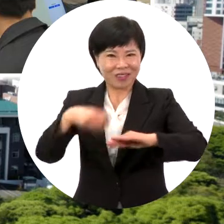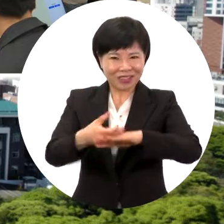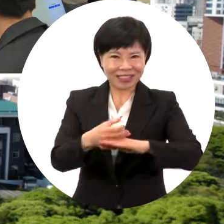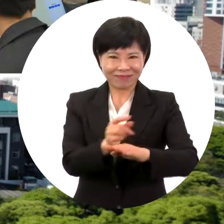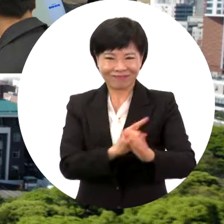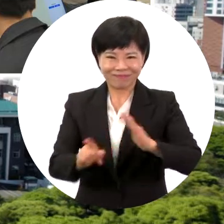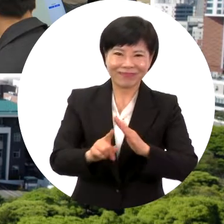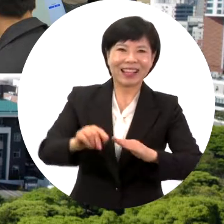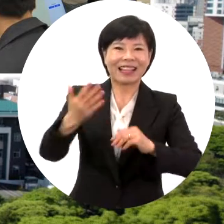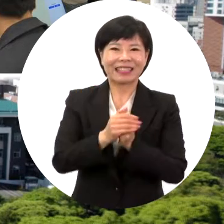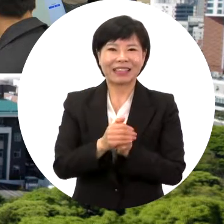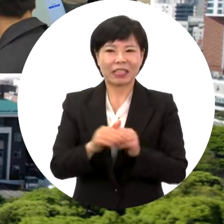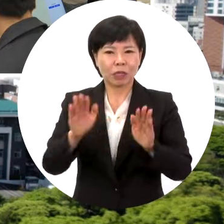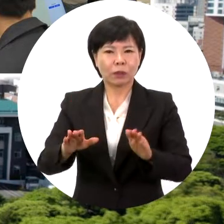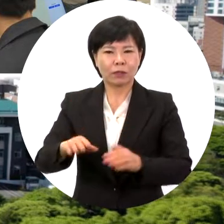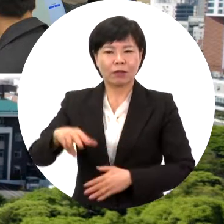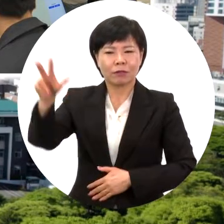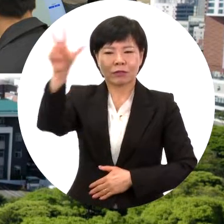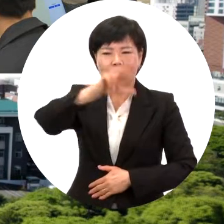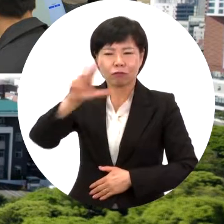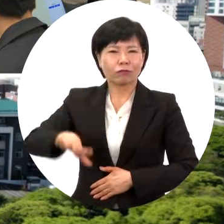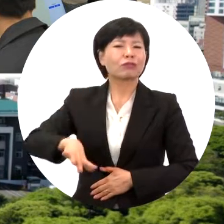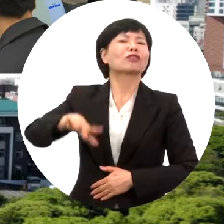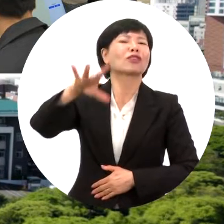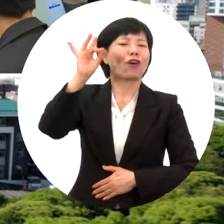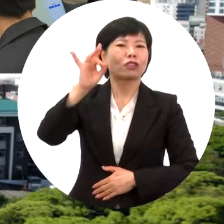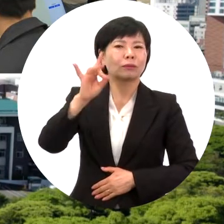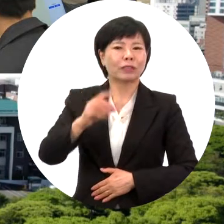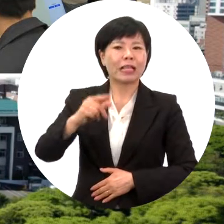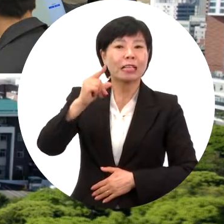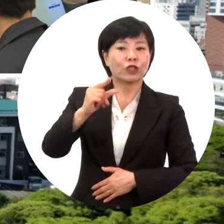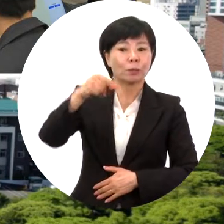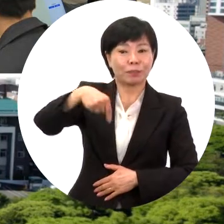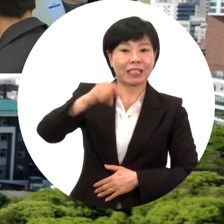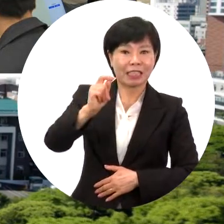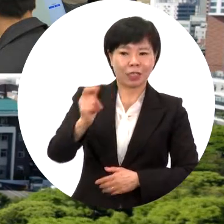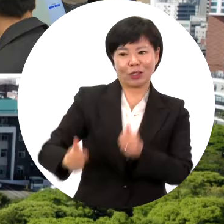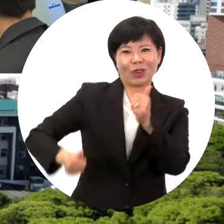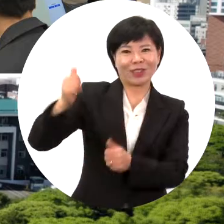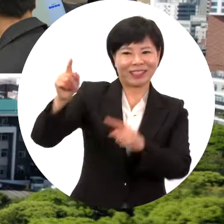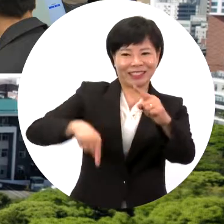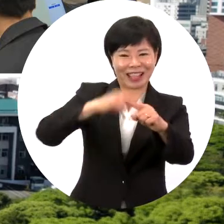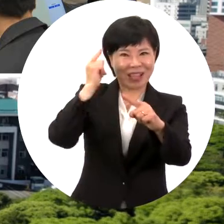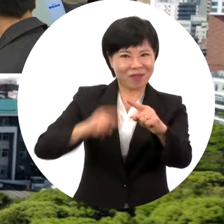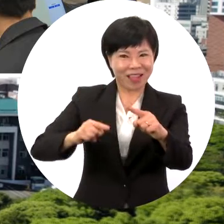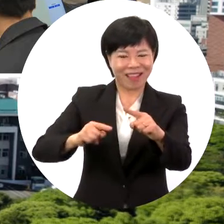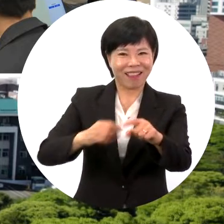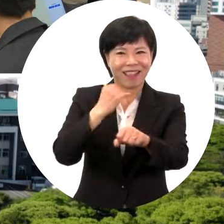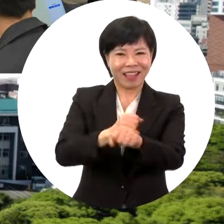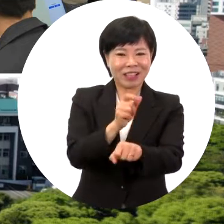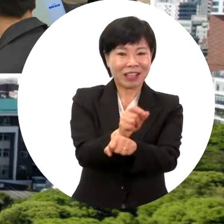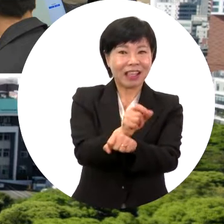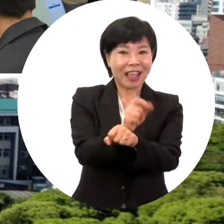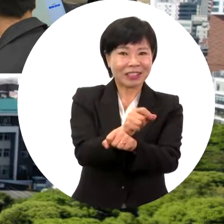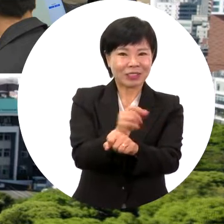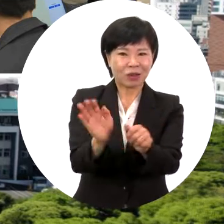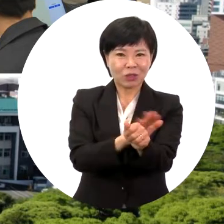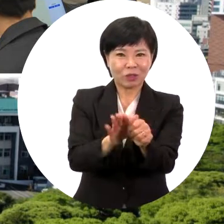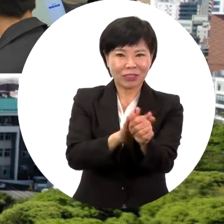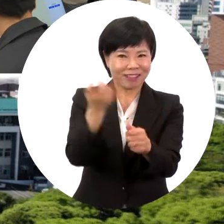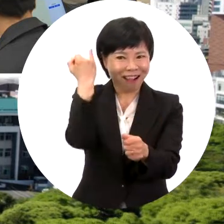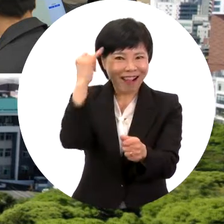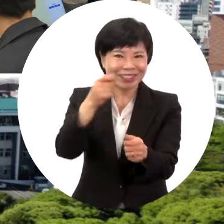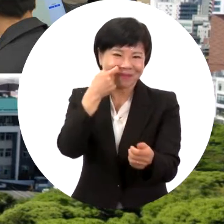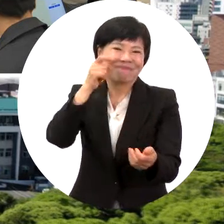있는데요. 이번에는 전국 지자체 처음으로 챗GPT 활용 경진대회를 개최해 디지털 행정 서비스를 실현할